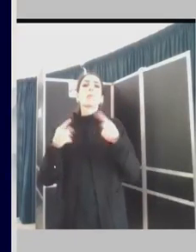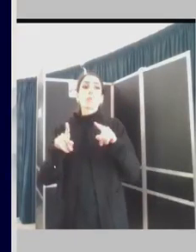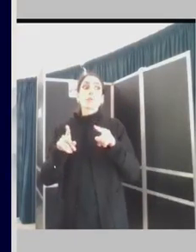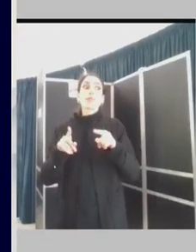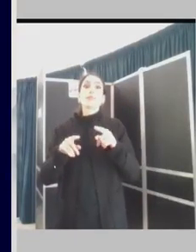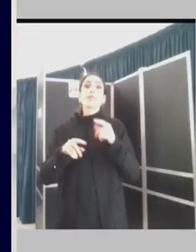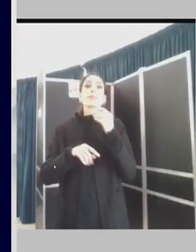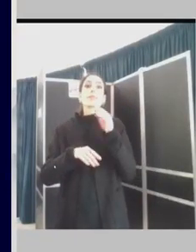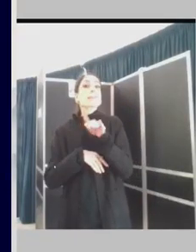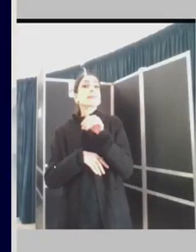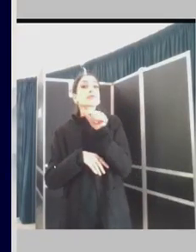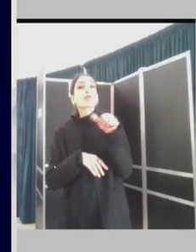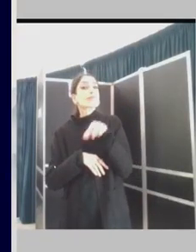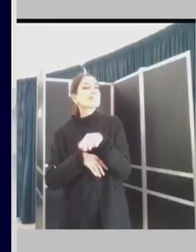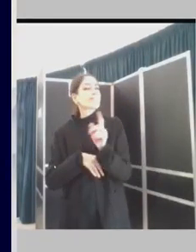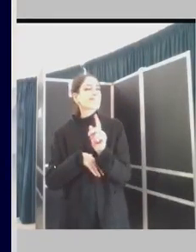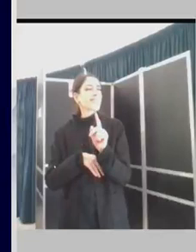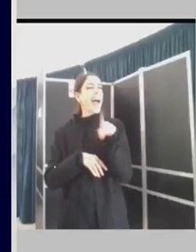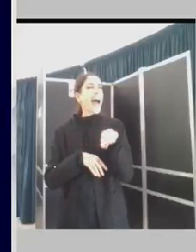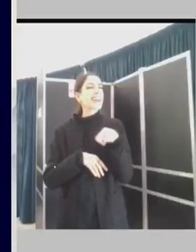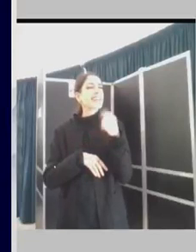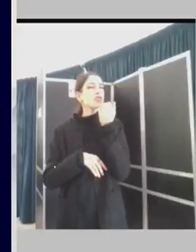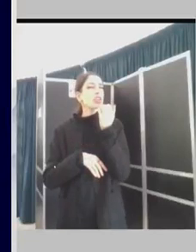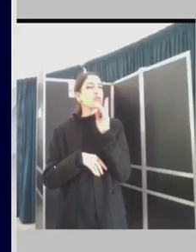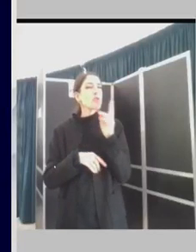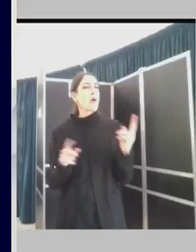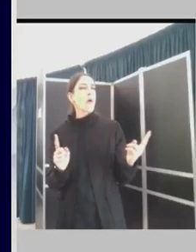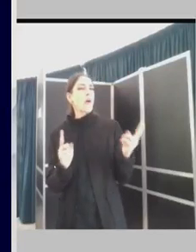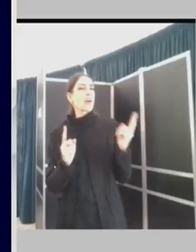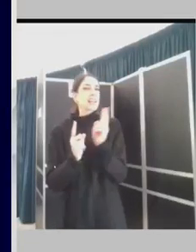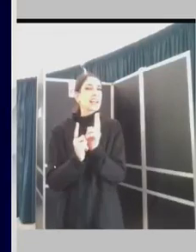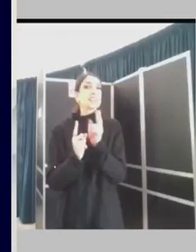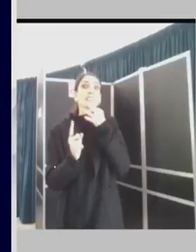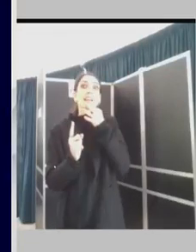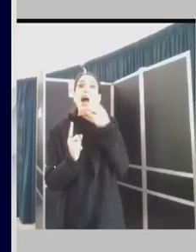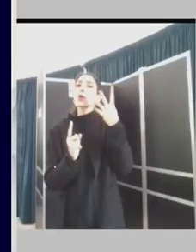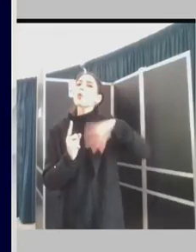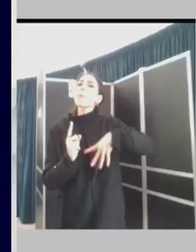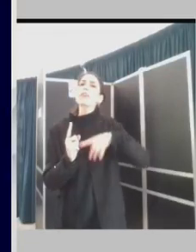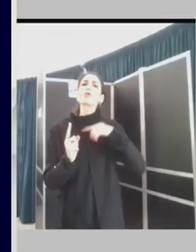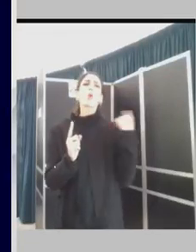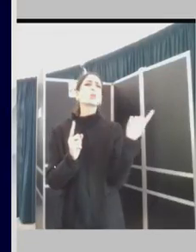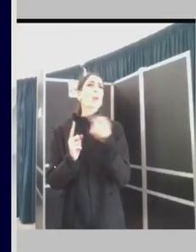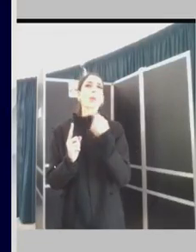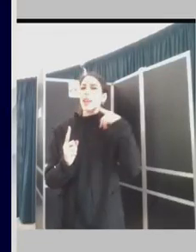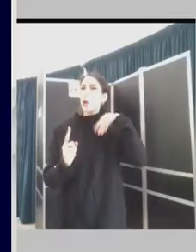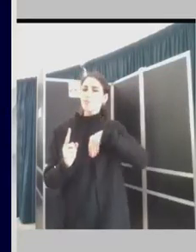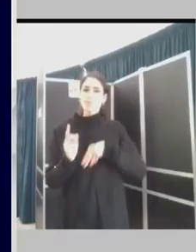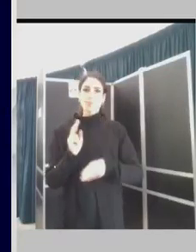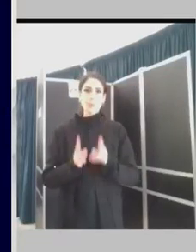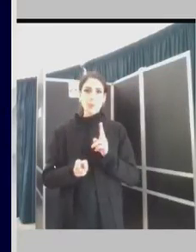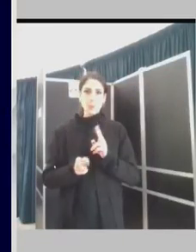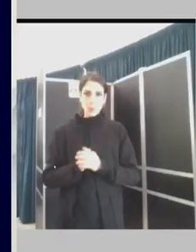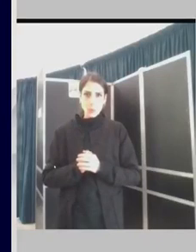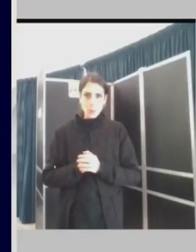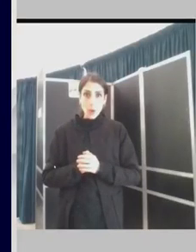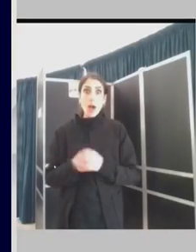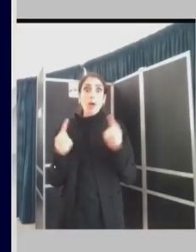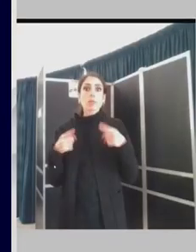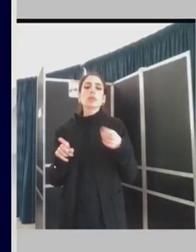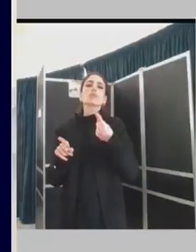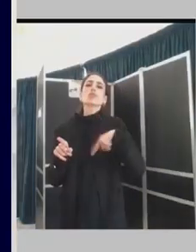consapevoli, e quindi questa è l'azione che come il municipio con tutto e tutti voi stiamo portando avanti, con protocolli e con lavori